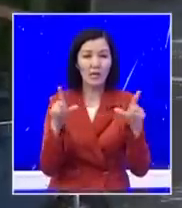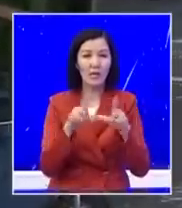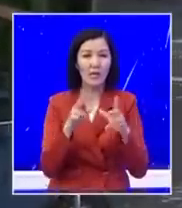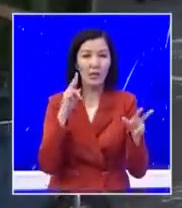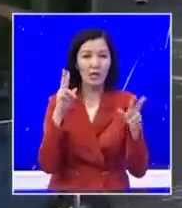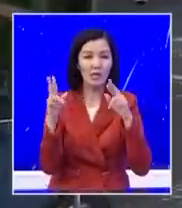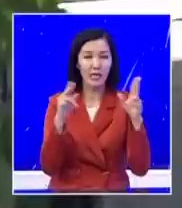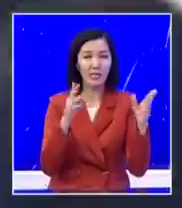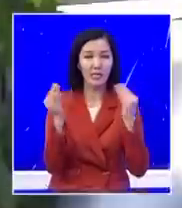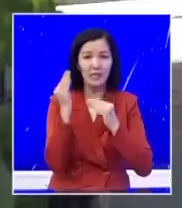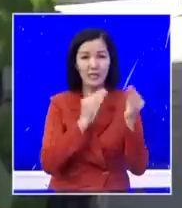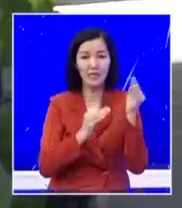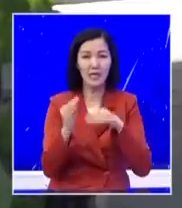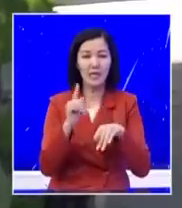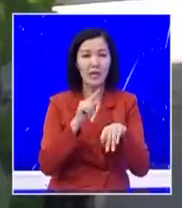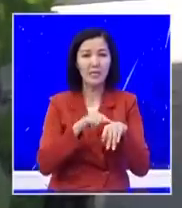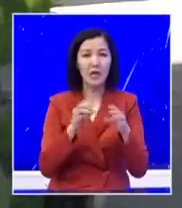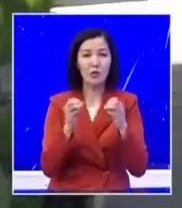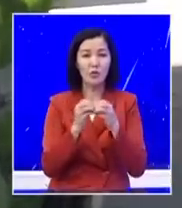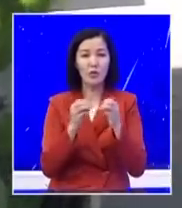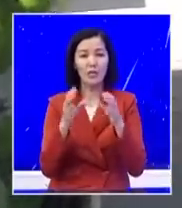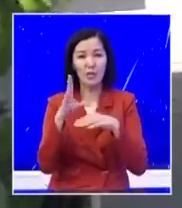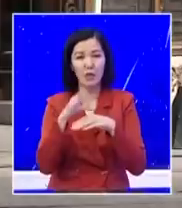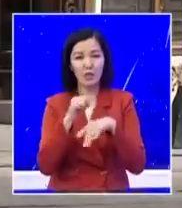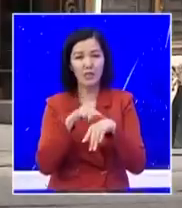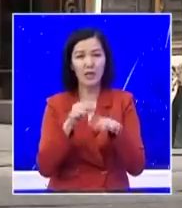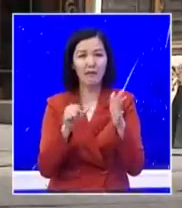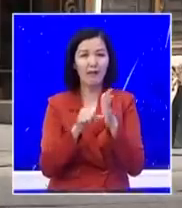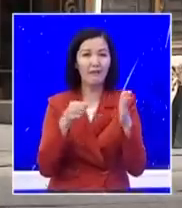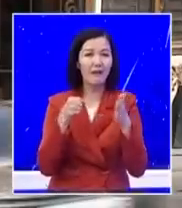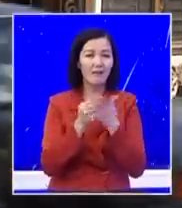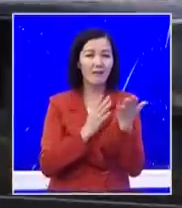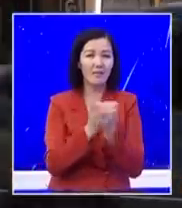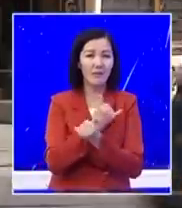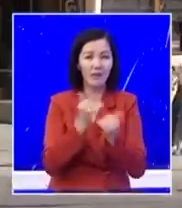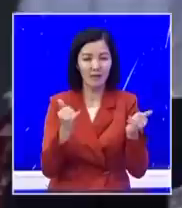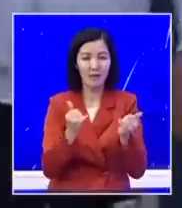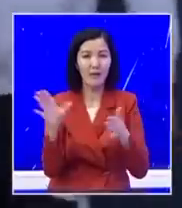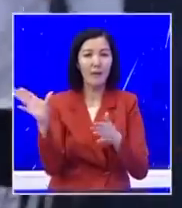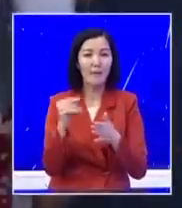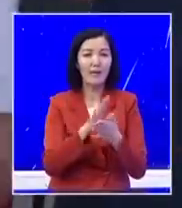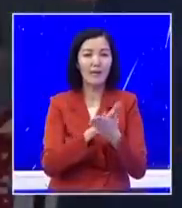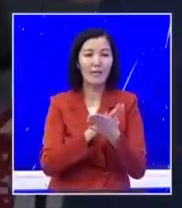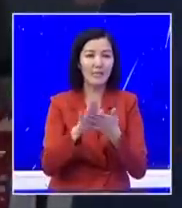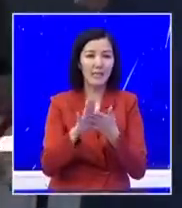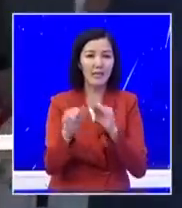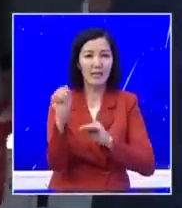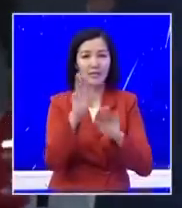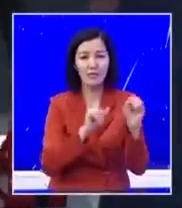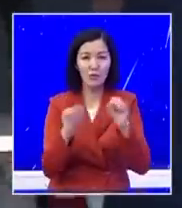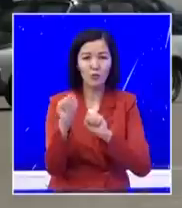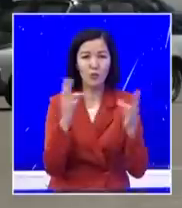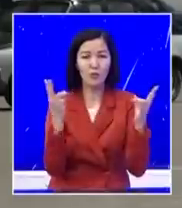шаштараздар, сән салондары сағат 10-нан 18:00 аралығында қызмет атқарады. Олардың барлығы санитарлық талаптарды сақтауы